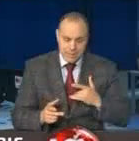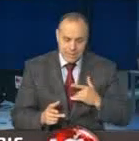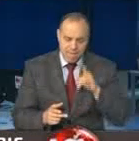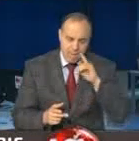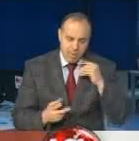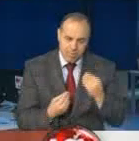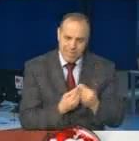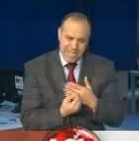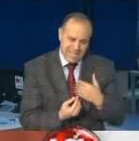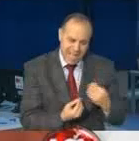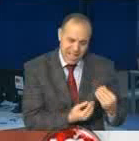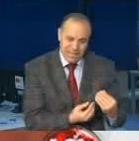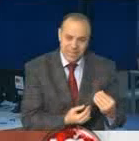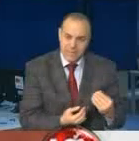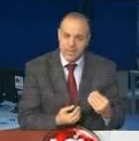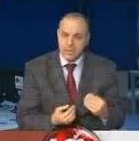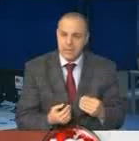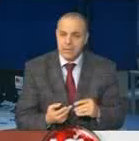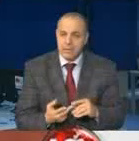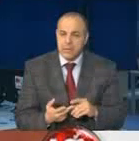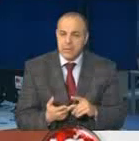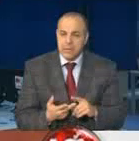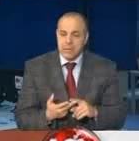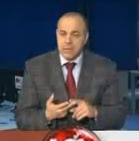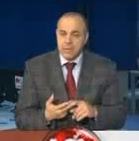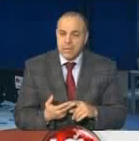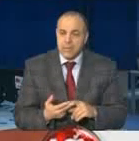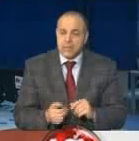للذكور والإناث، القيام